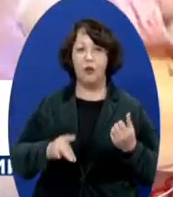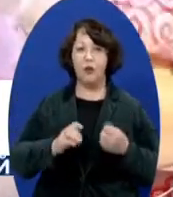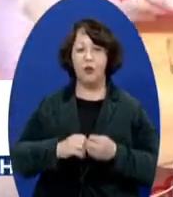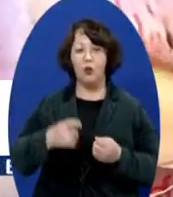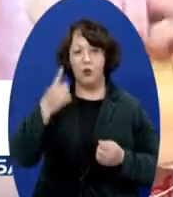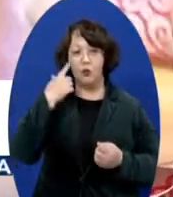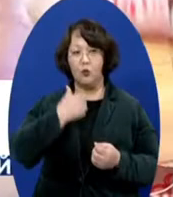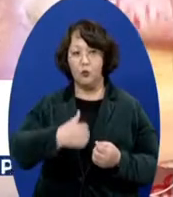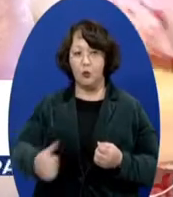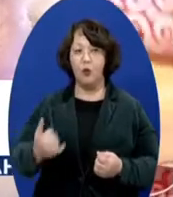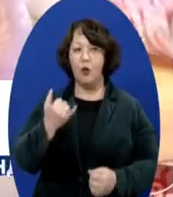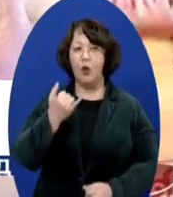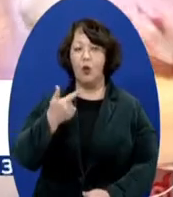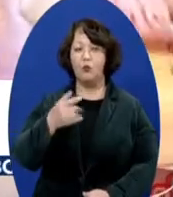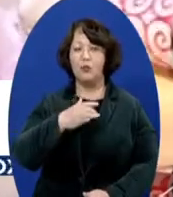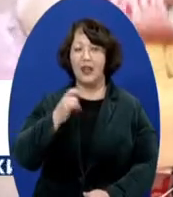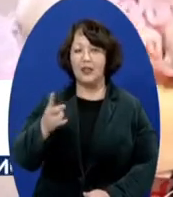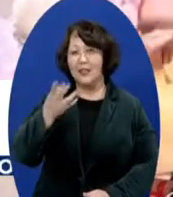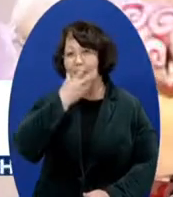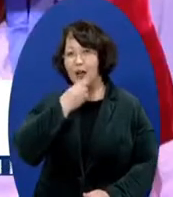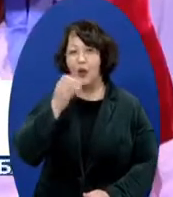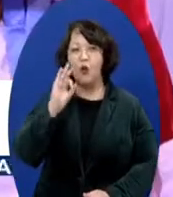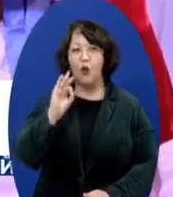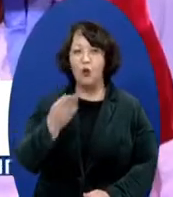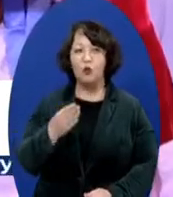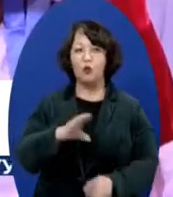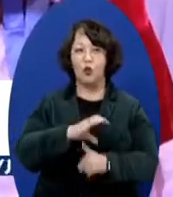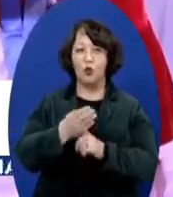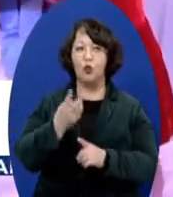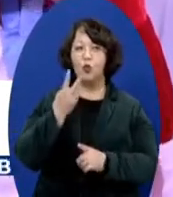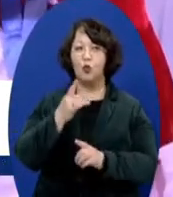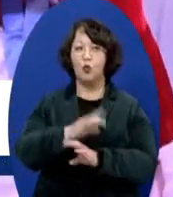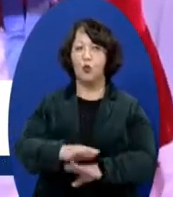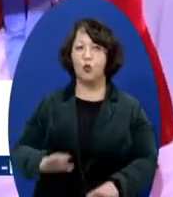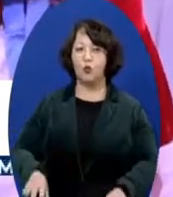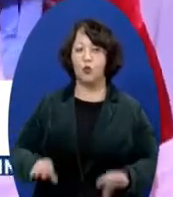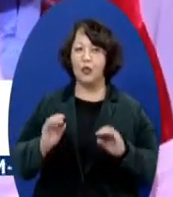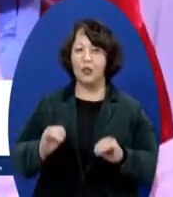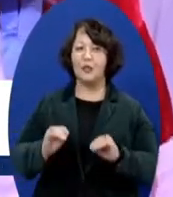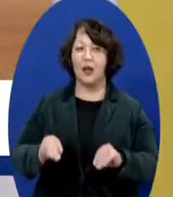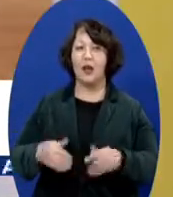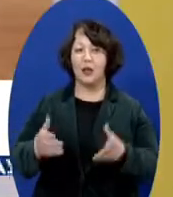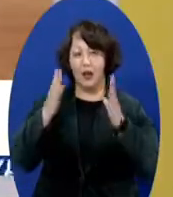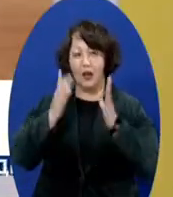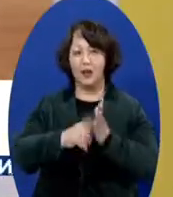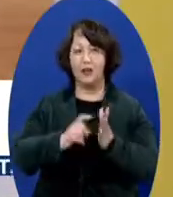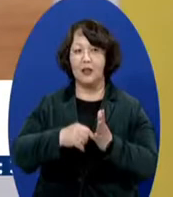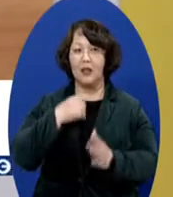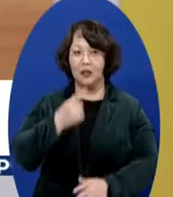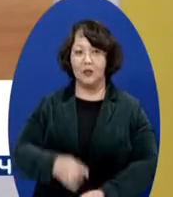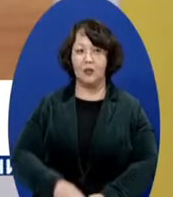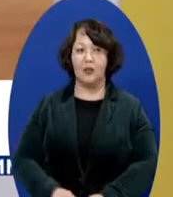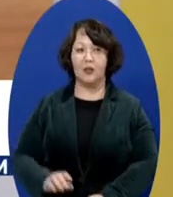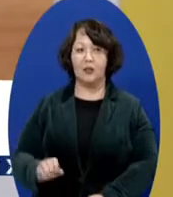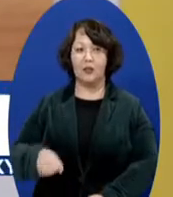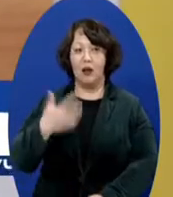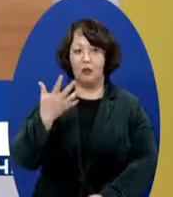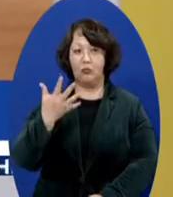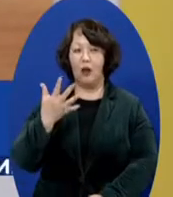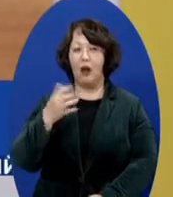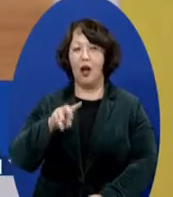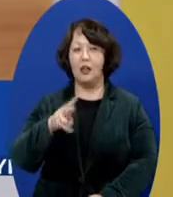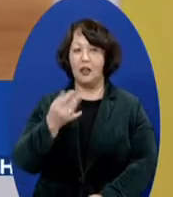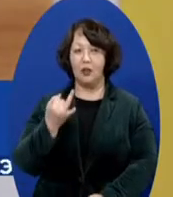онцлогийг илэрхийлсэн нандуу өв соёлоо үр хойчтой өвлүүлэхэд анхаарах хэрэгтэй гэж ахмдууд хэлж байлаа. Татараа ингэж эхлээд домор